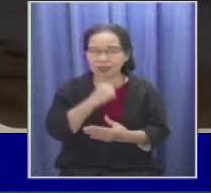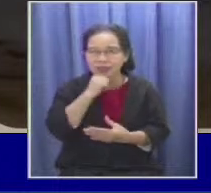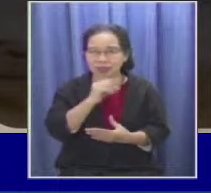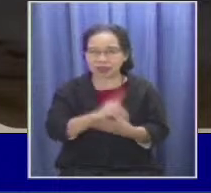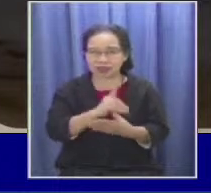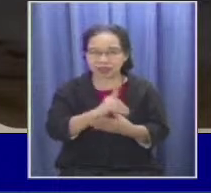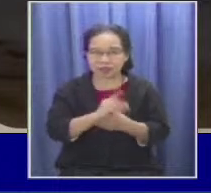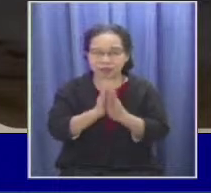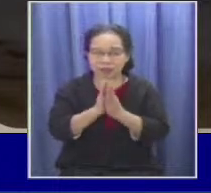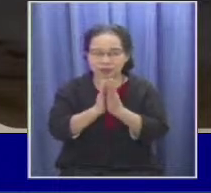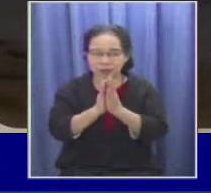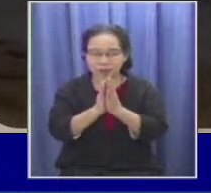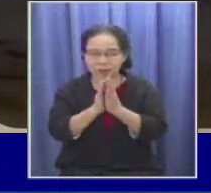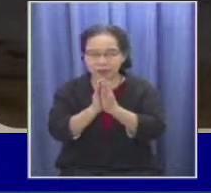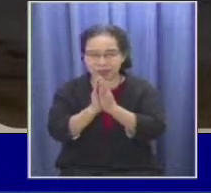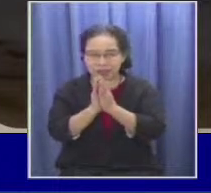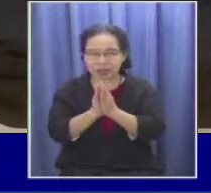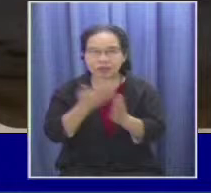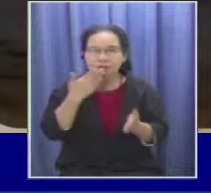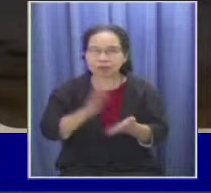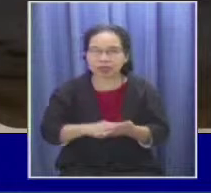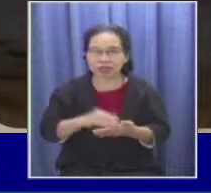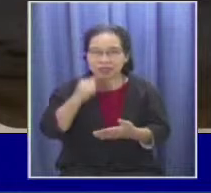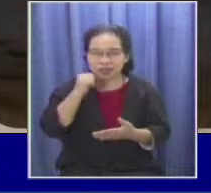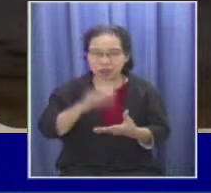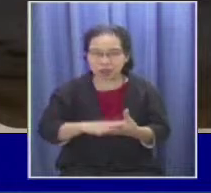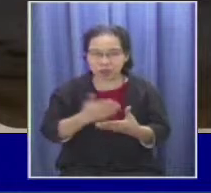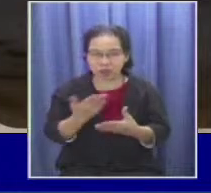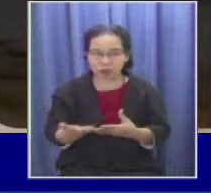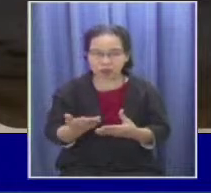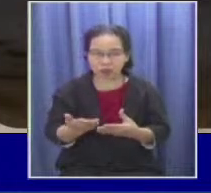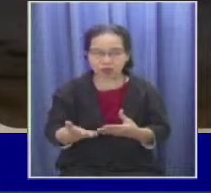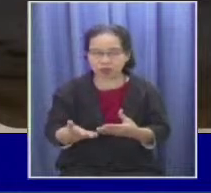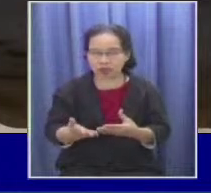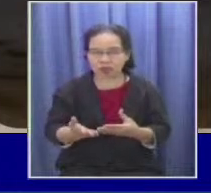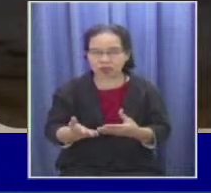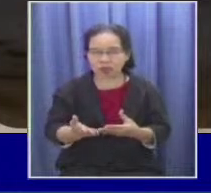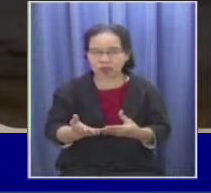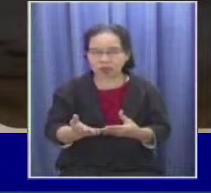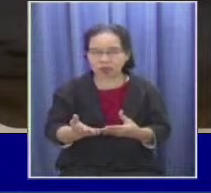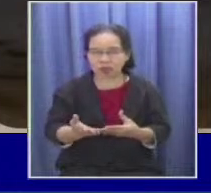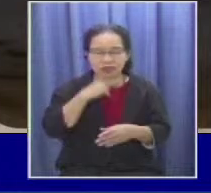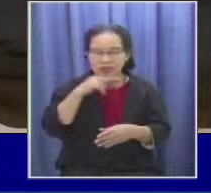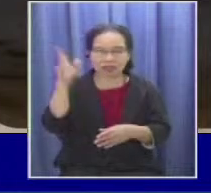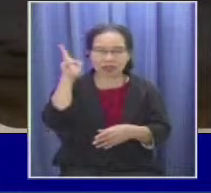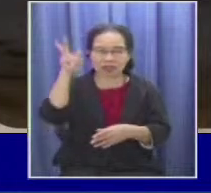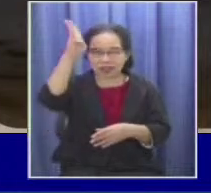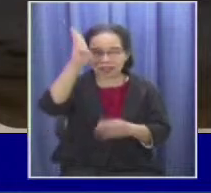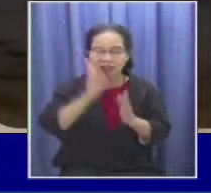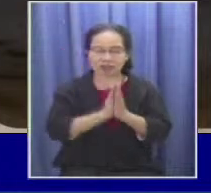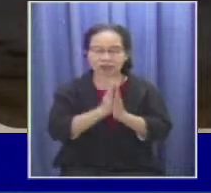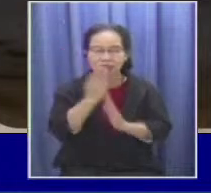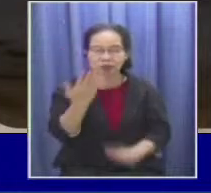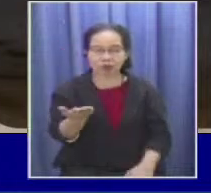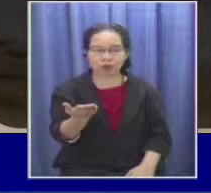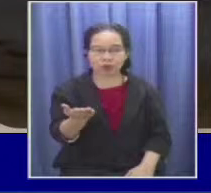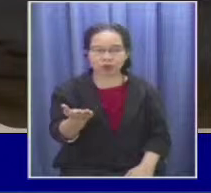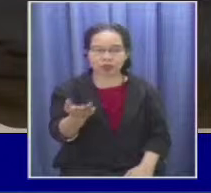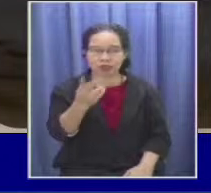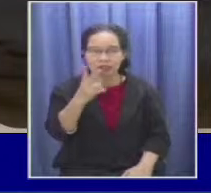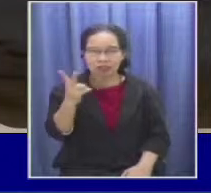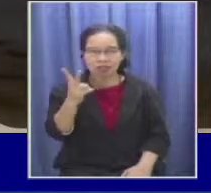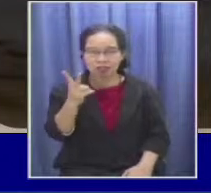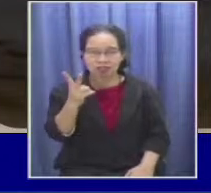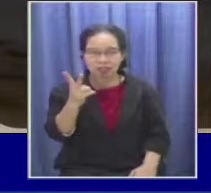enti sa wo de bia bɔ wo yere tirimɔdene ya wo yere ya de ya opa bɔ mpae fiti anopa kɔpema na juda so Nyankopɔn fiu